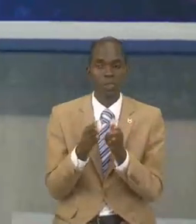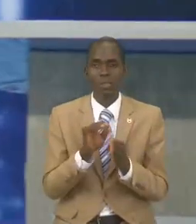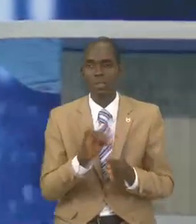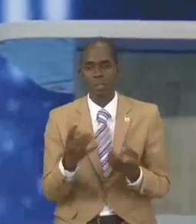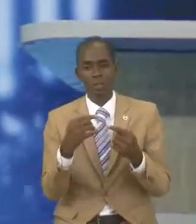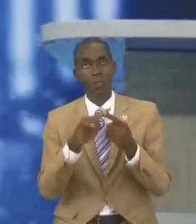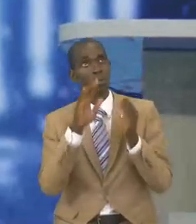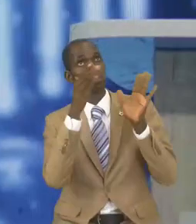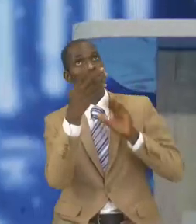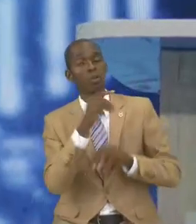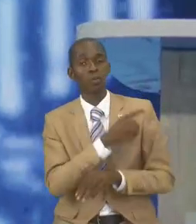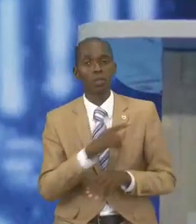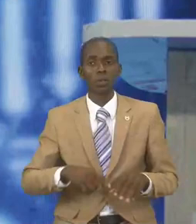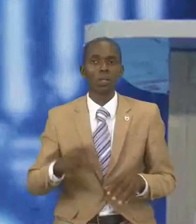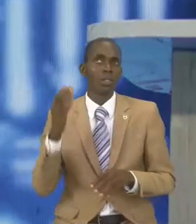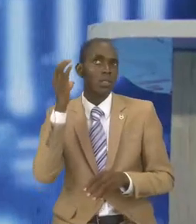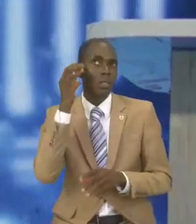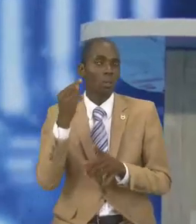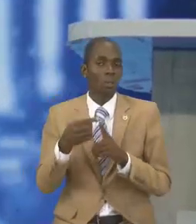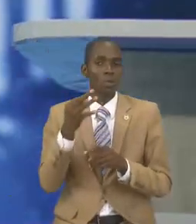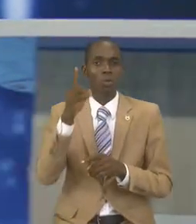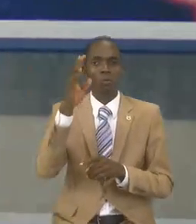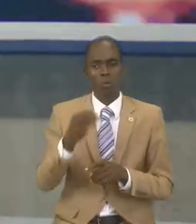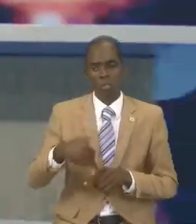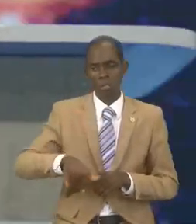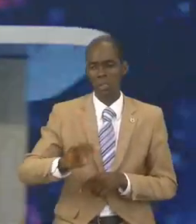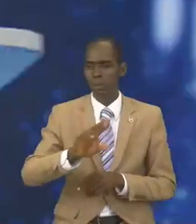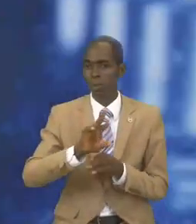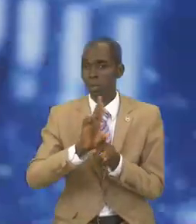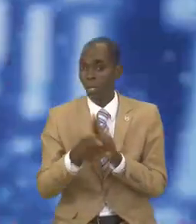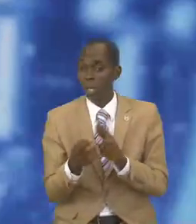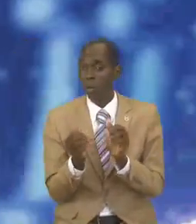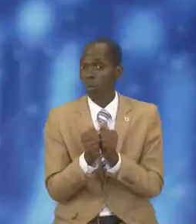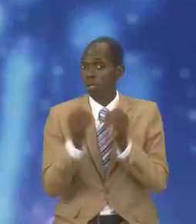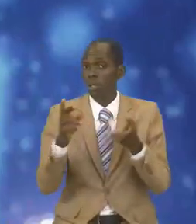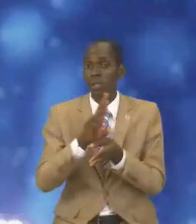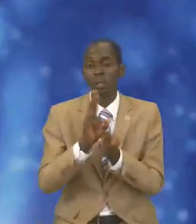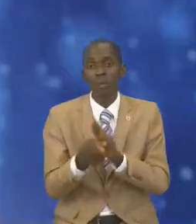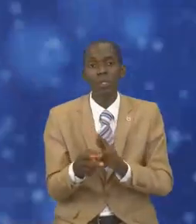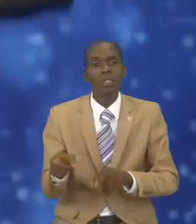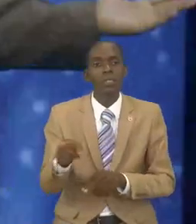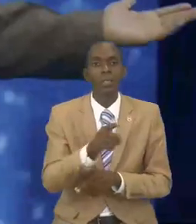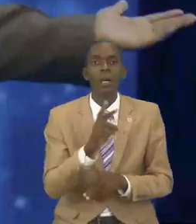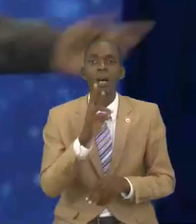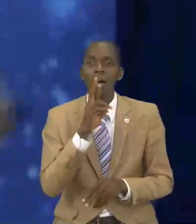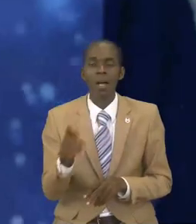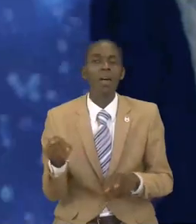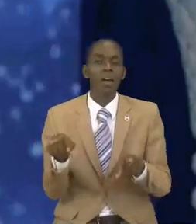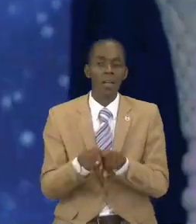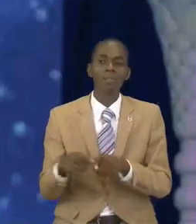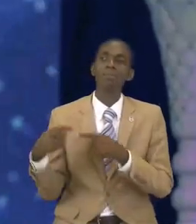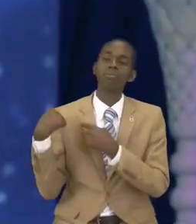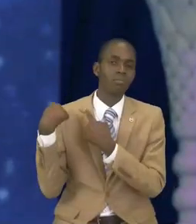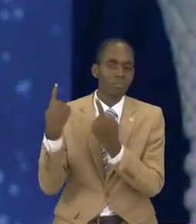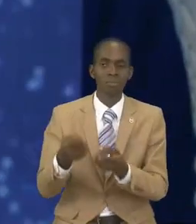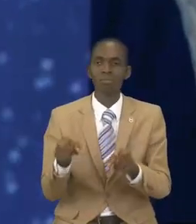la présence de Dieu, ils écoutent la parole de Dieu. Il n'y a pas de repentance et sans la repentance, ils sont comme